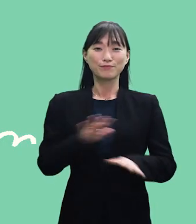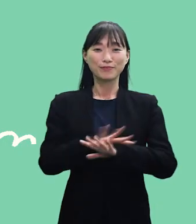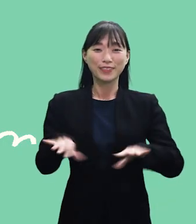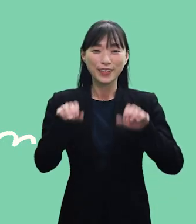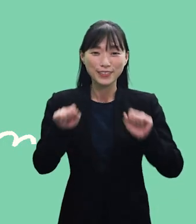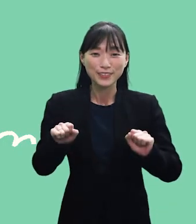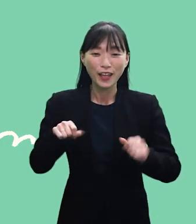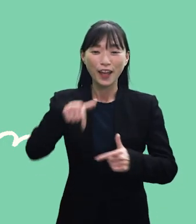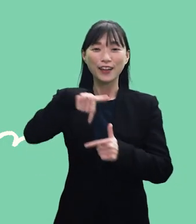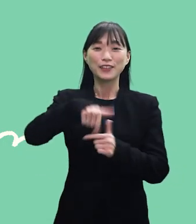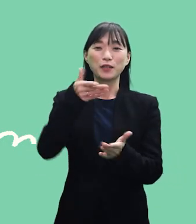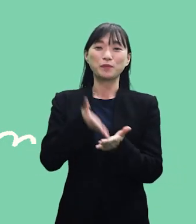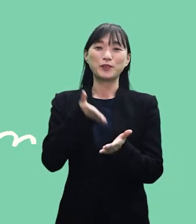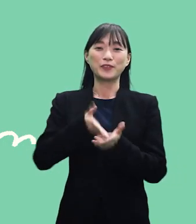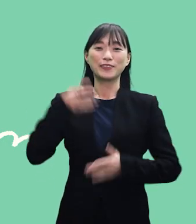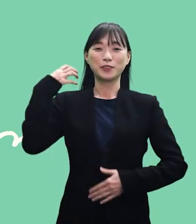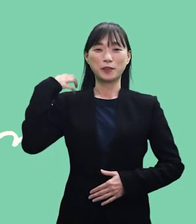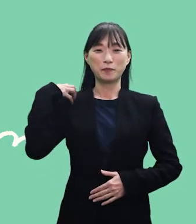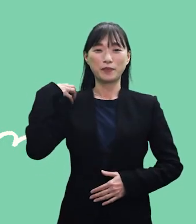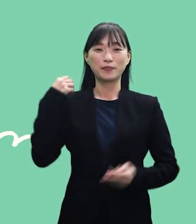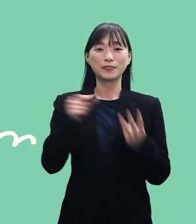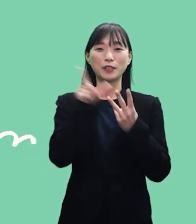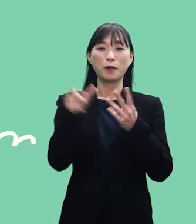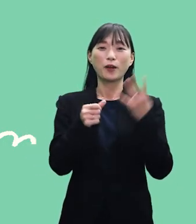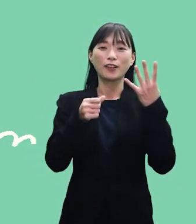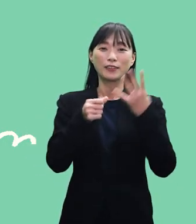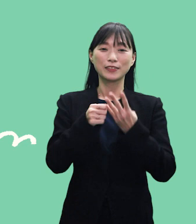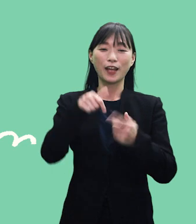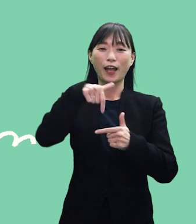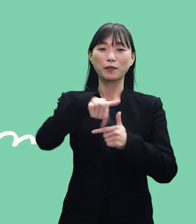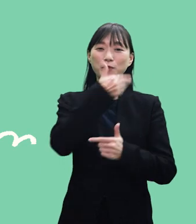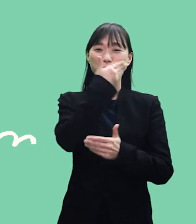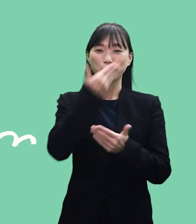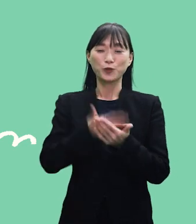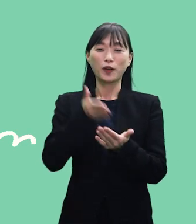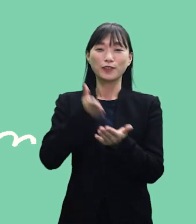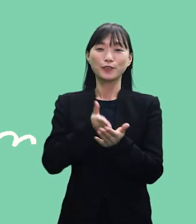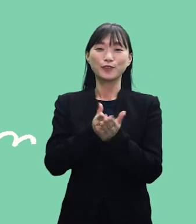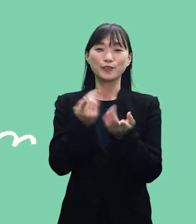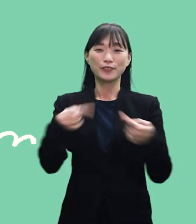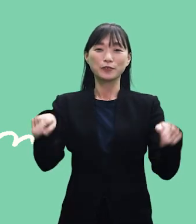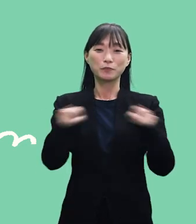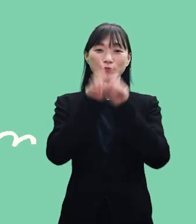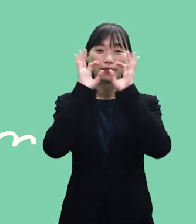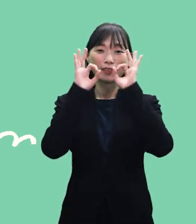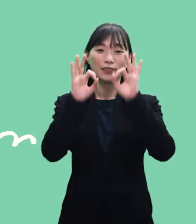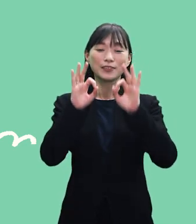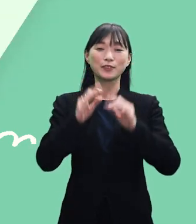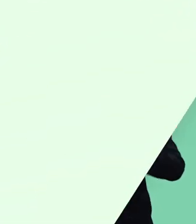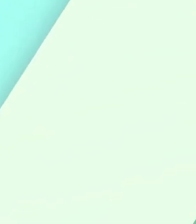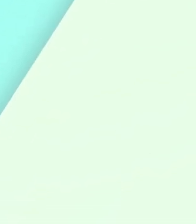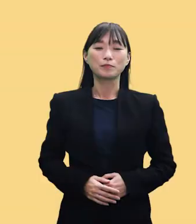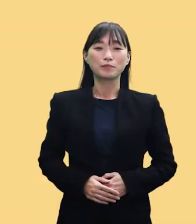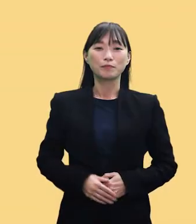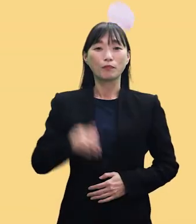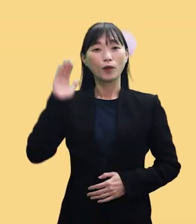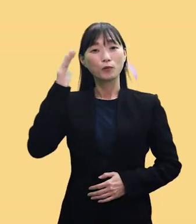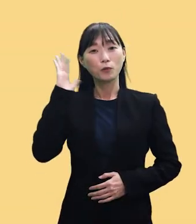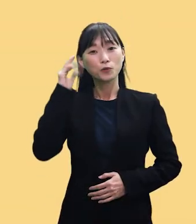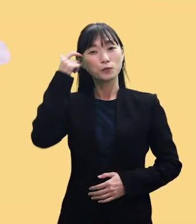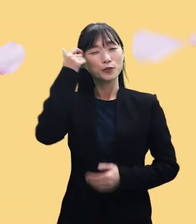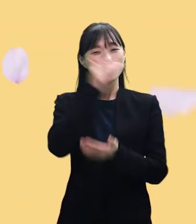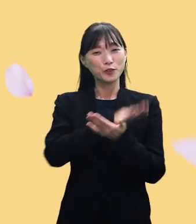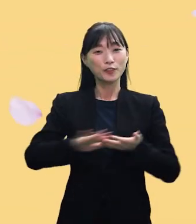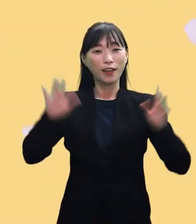여러분 안녕하세요. 위클리 강남 최윤혜입니다. 3월 넷째 주 강남구의 주요 소식들 함께 보시죠.